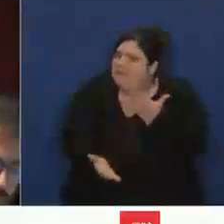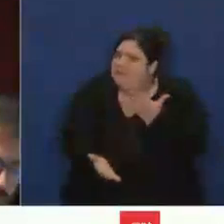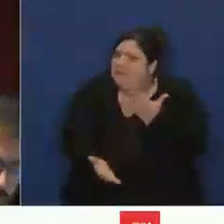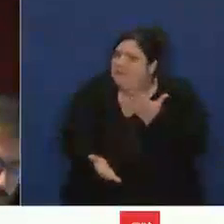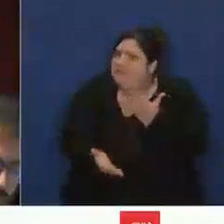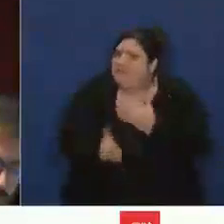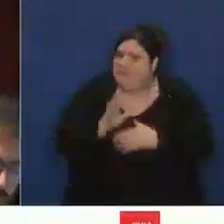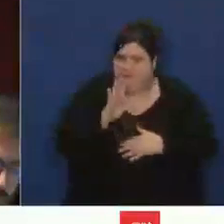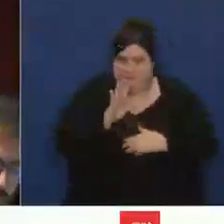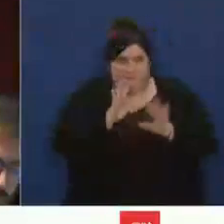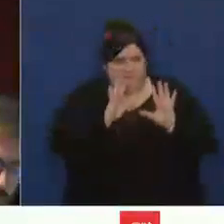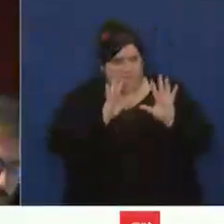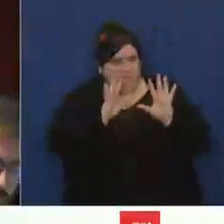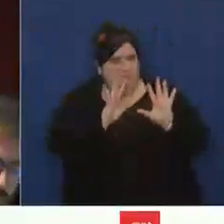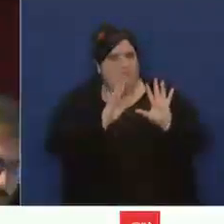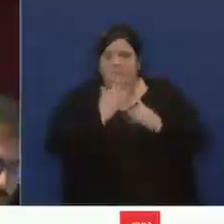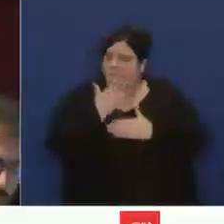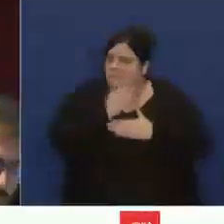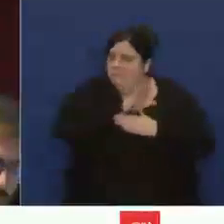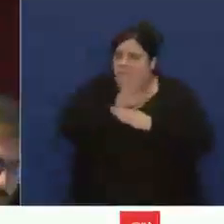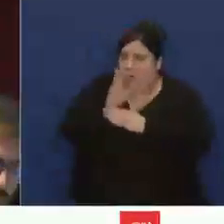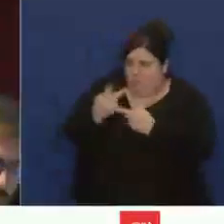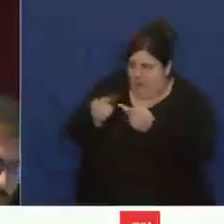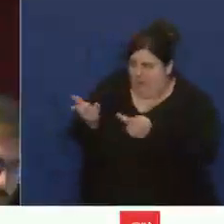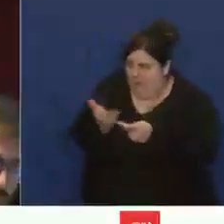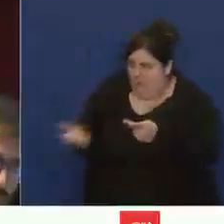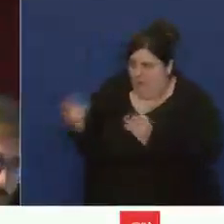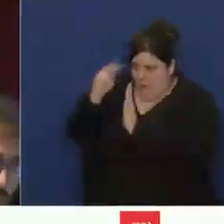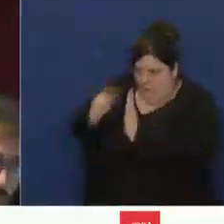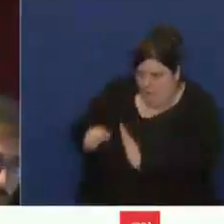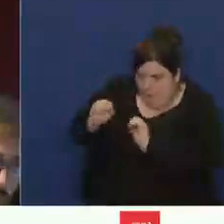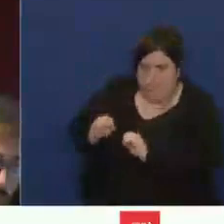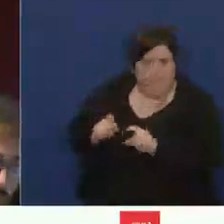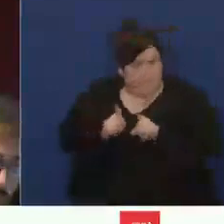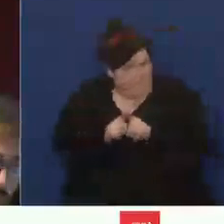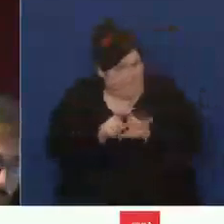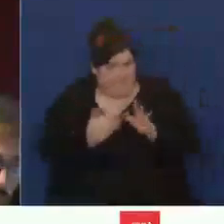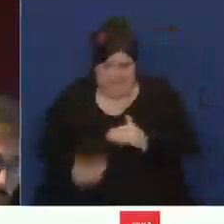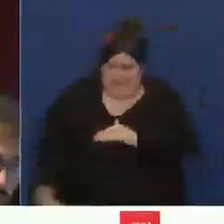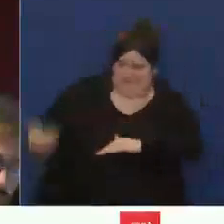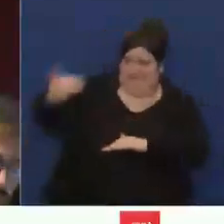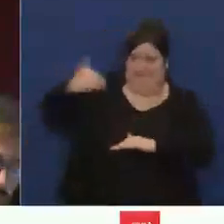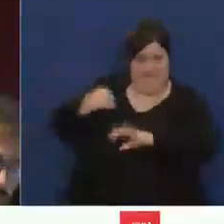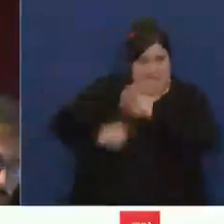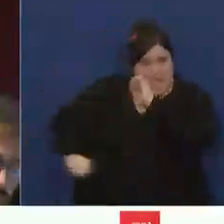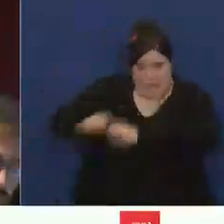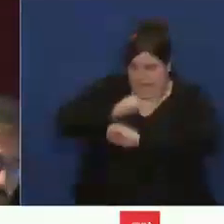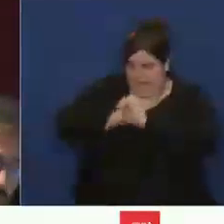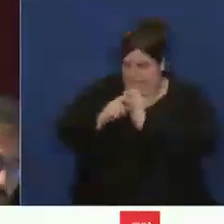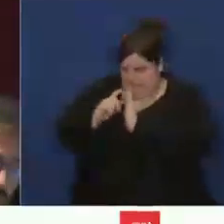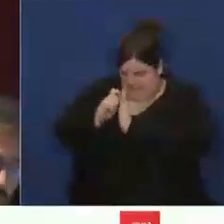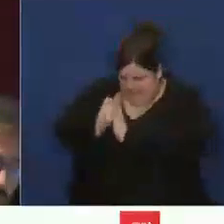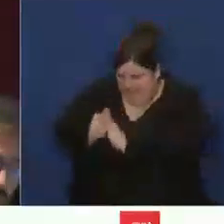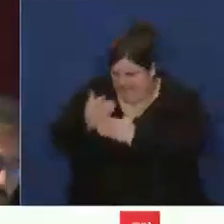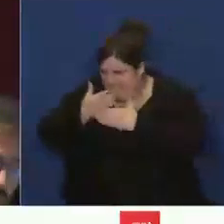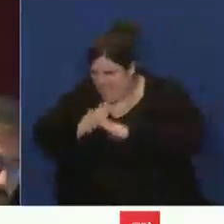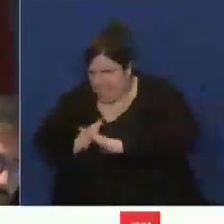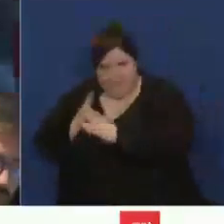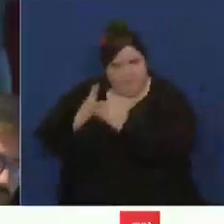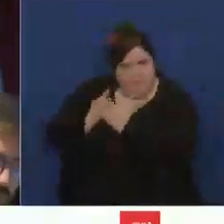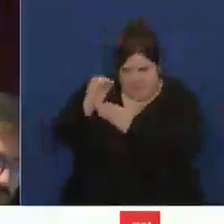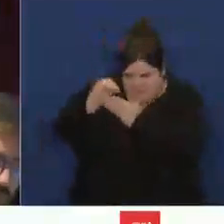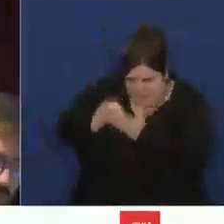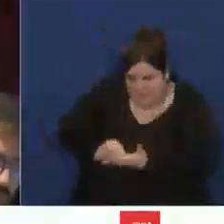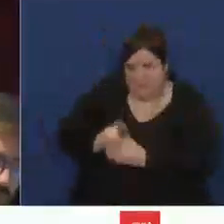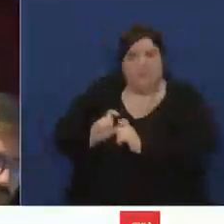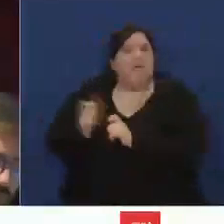de rendre public, mais aussi tout le travail de programmation et d'anticipation de cette programmation pour que le tissu économique